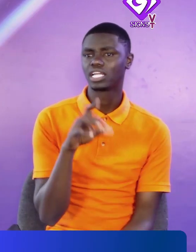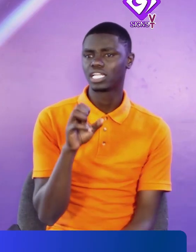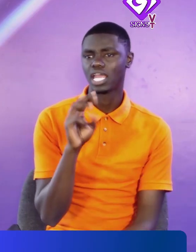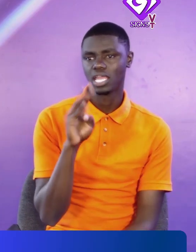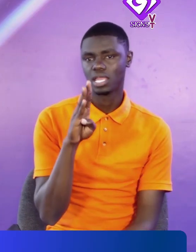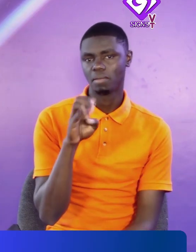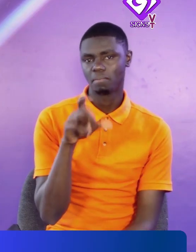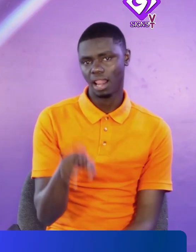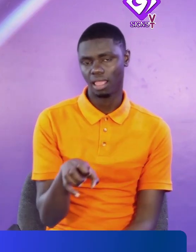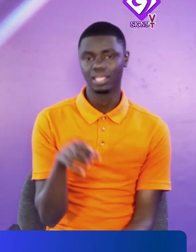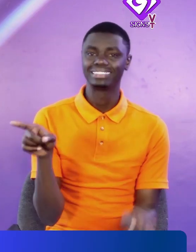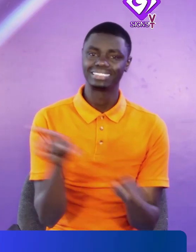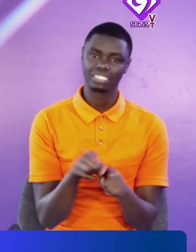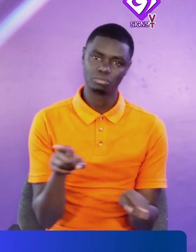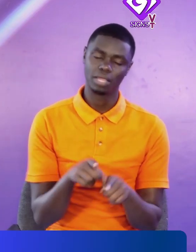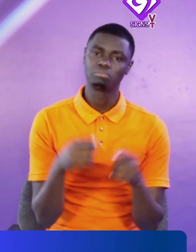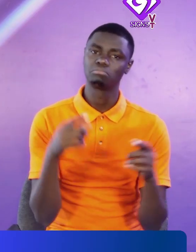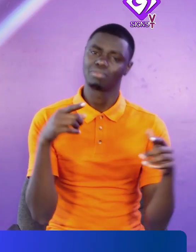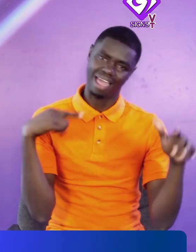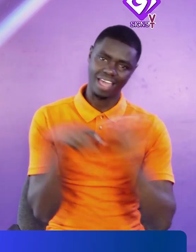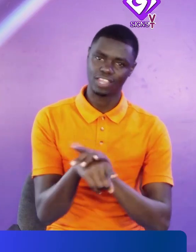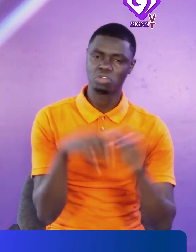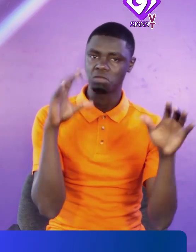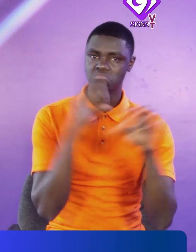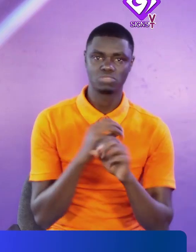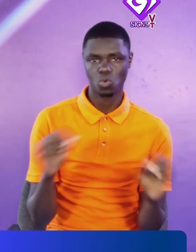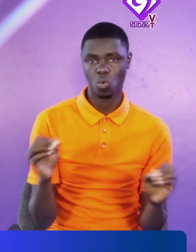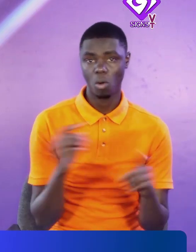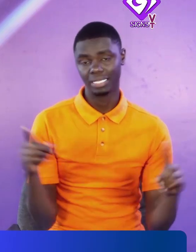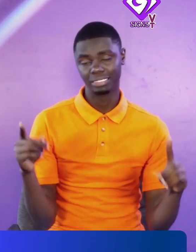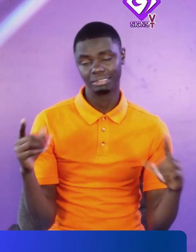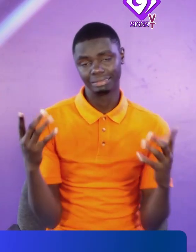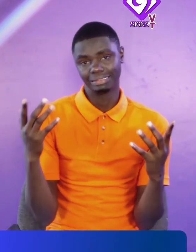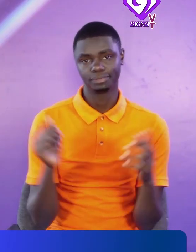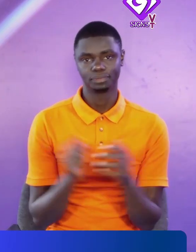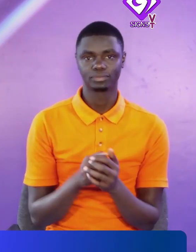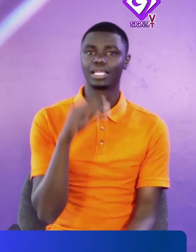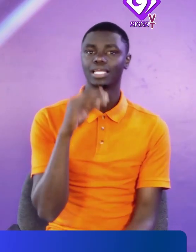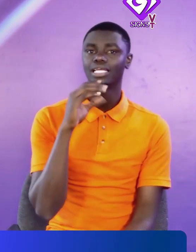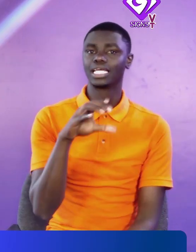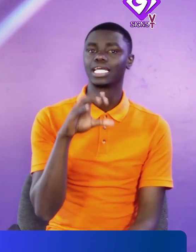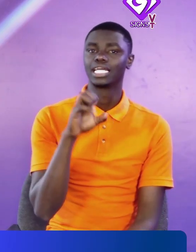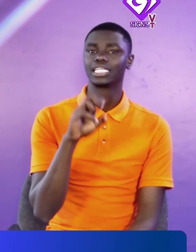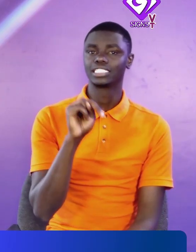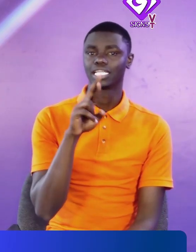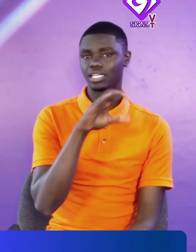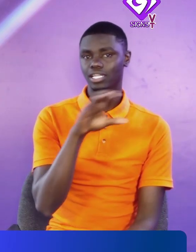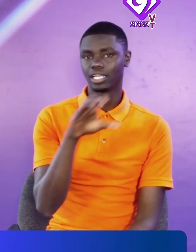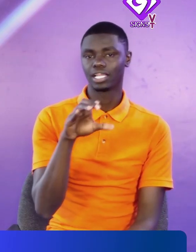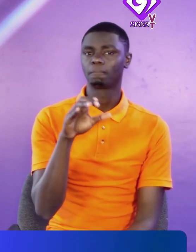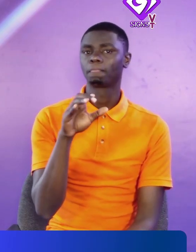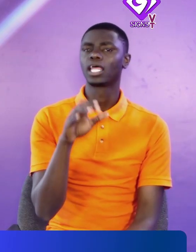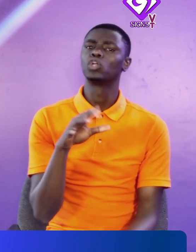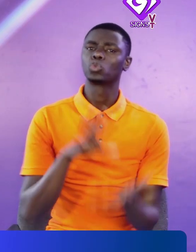PSG maybe angemiss. Luis Enrique kama kuna kitu imetufunza huo mchezo ni